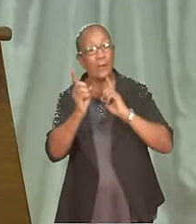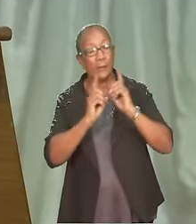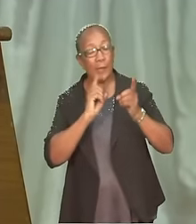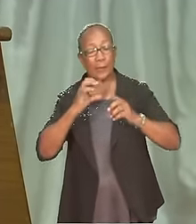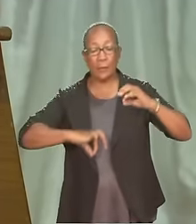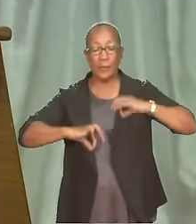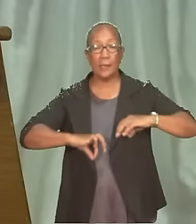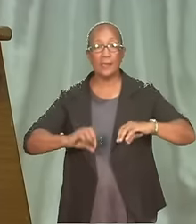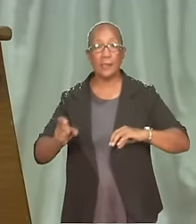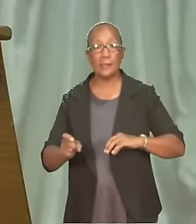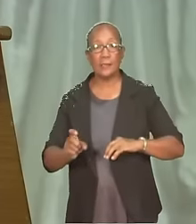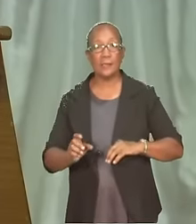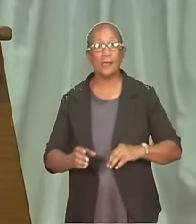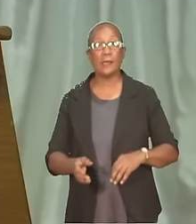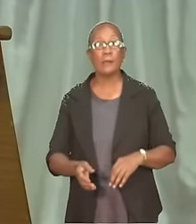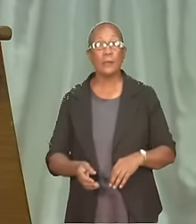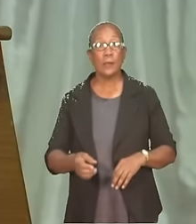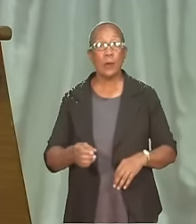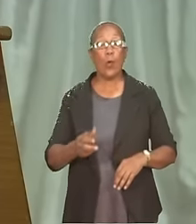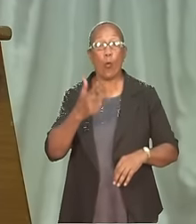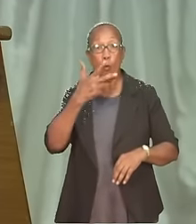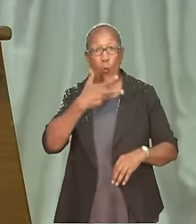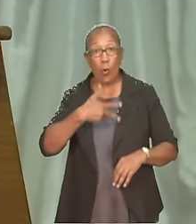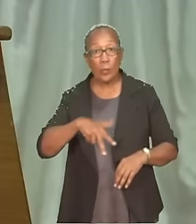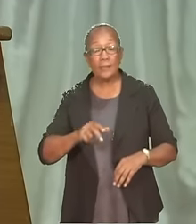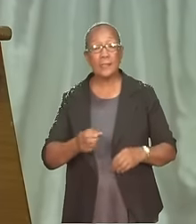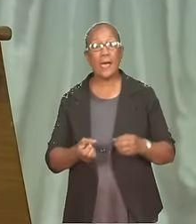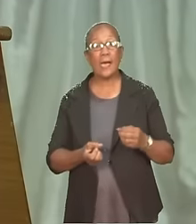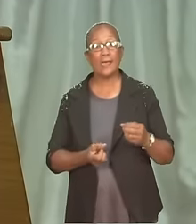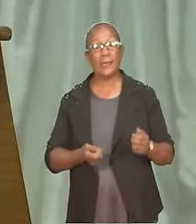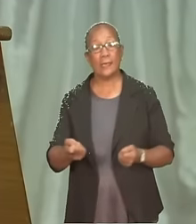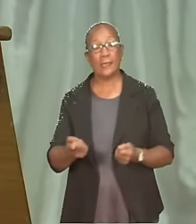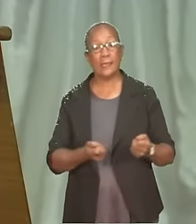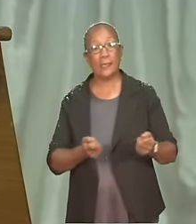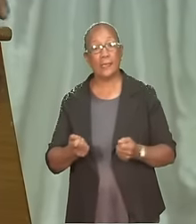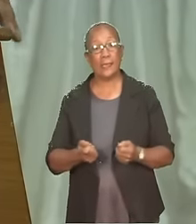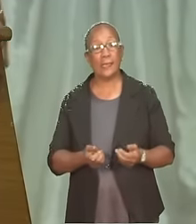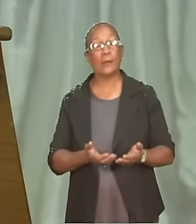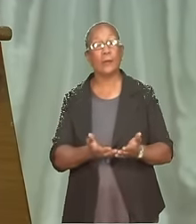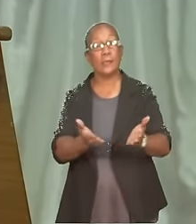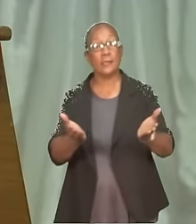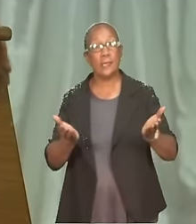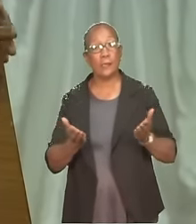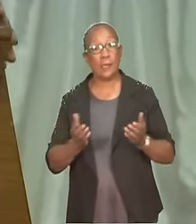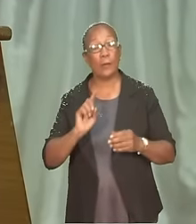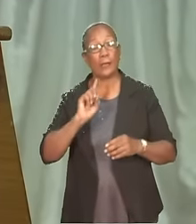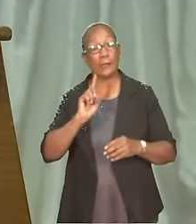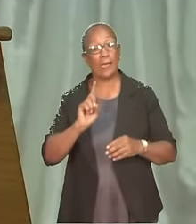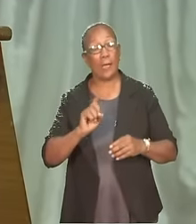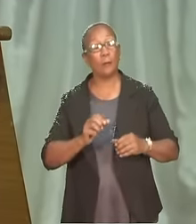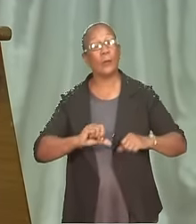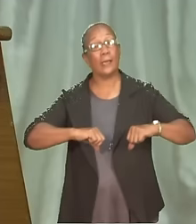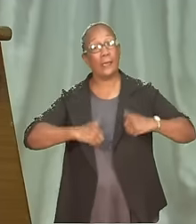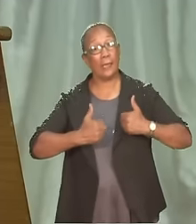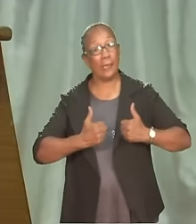besproken zijn en aanstaande woensdag in de regeringsraad gepresenteerd gaan worden. Maar daar hebben we die grote uitdaging.